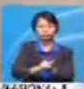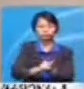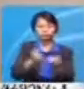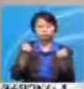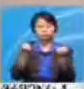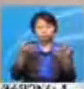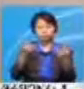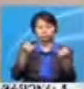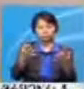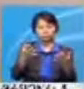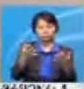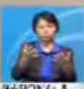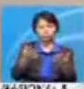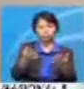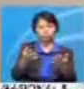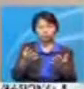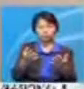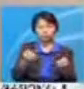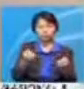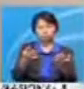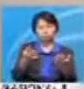Banyak benda-benda baru dan